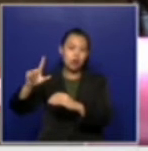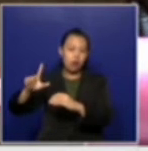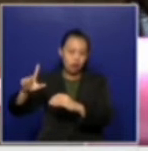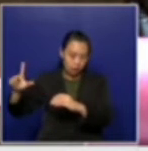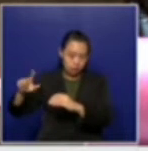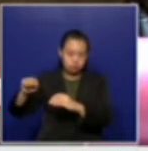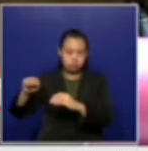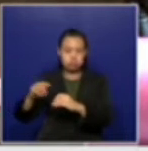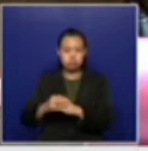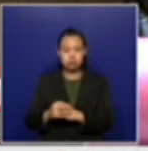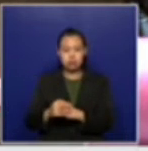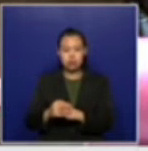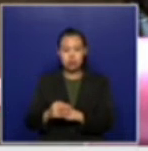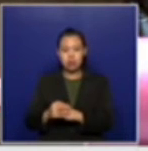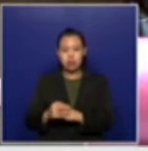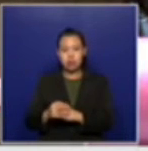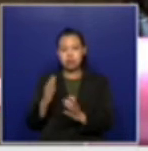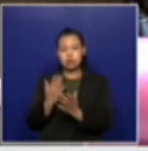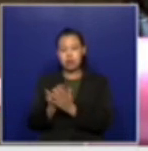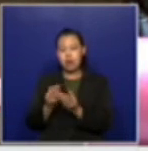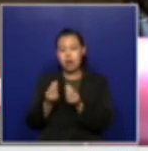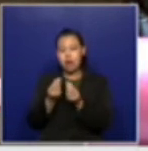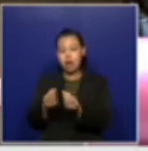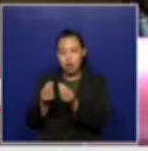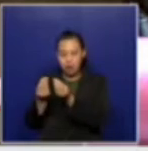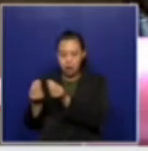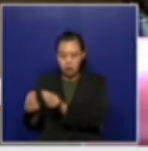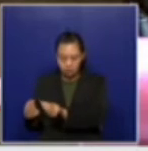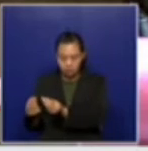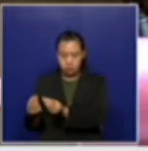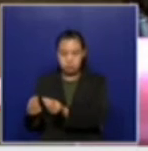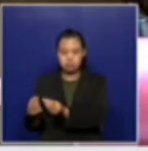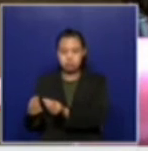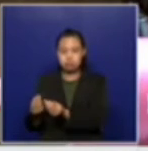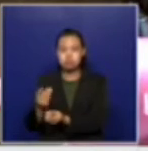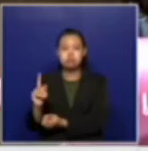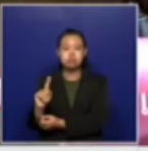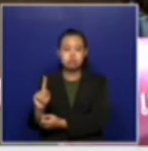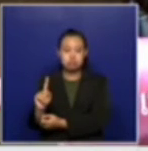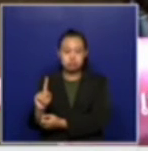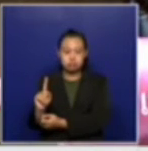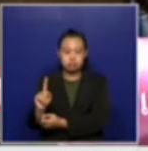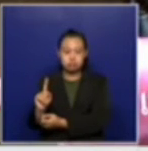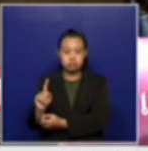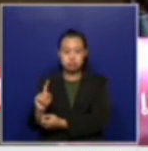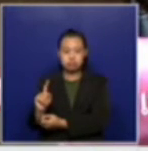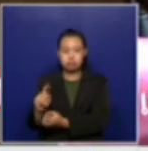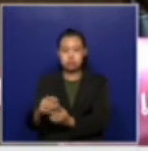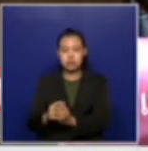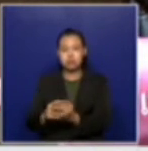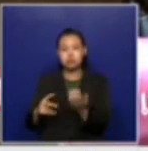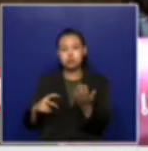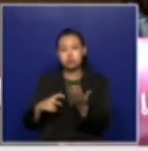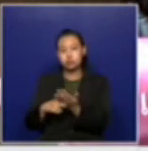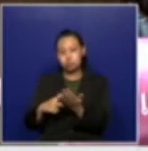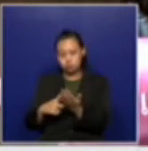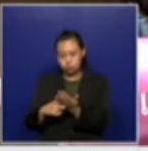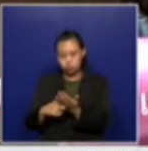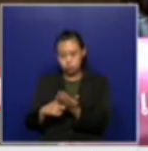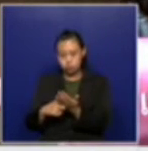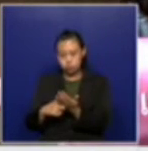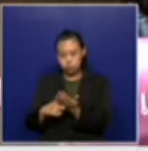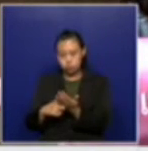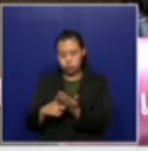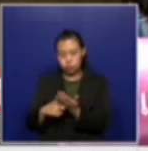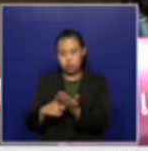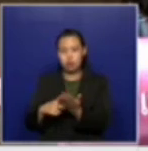ออมสินนำไปปล่อยให้กับลูกค้าของตนเองในลักษณะของตั๋วสัญญาใช้เงินหรือที่เรียกว่าตั๋ว PN